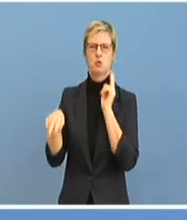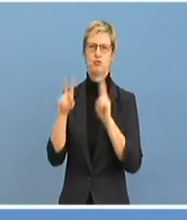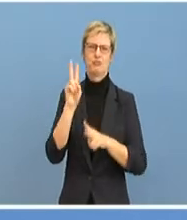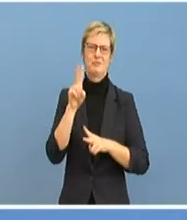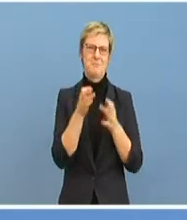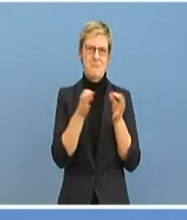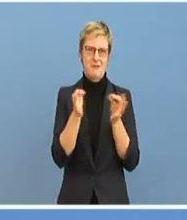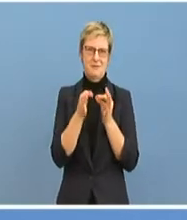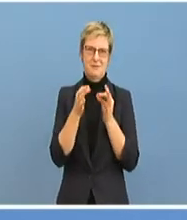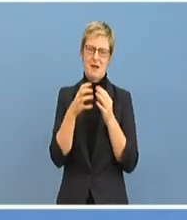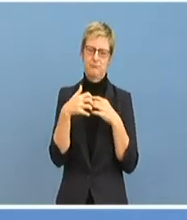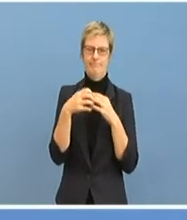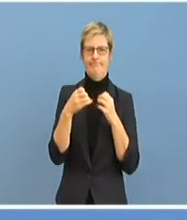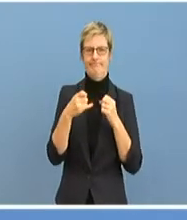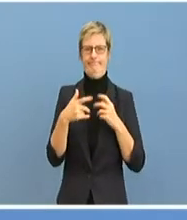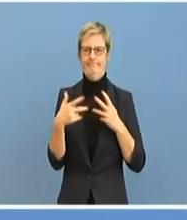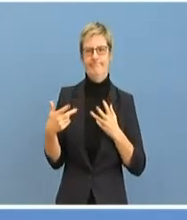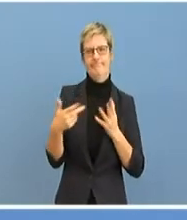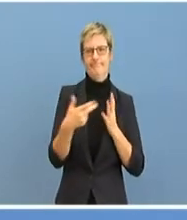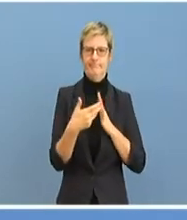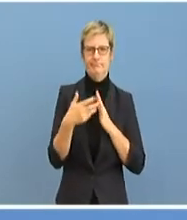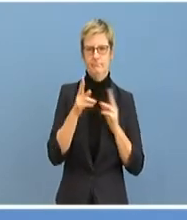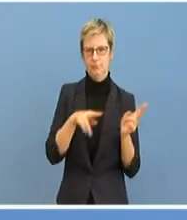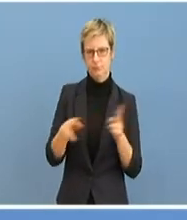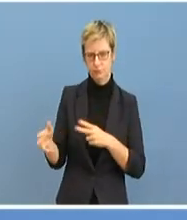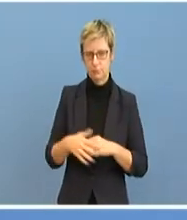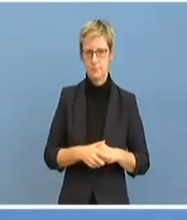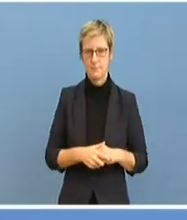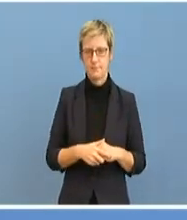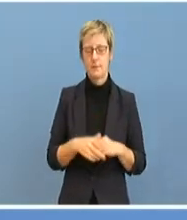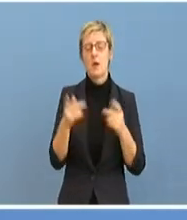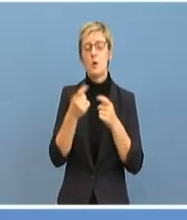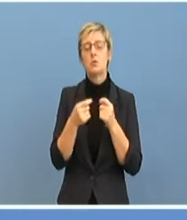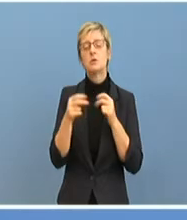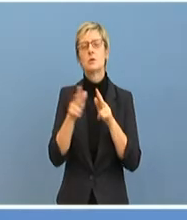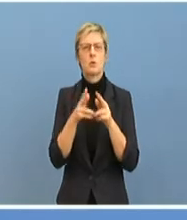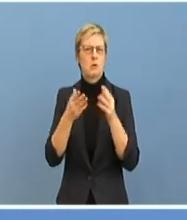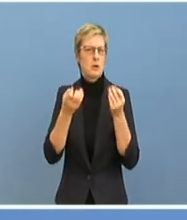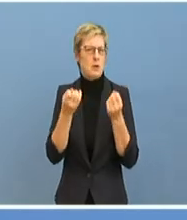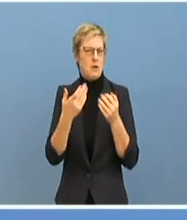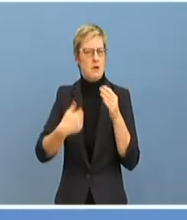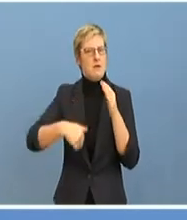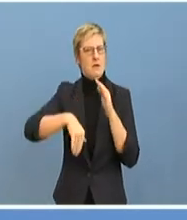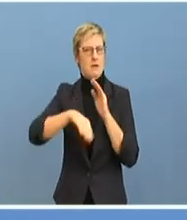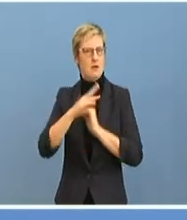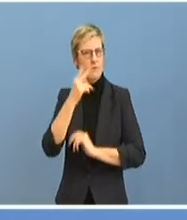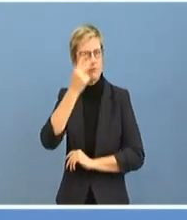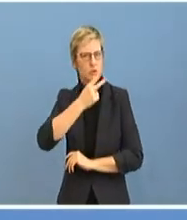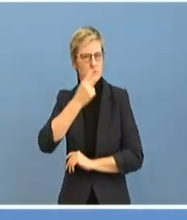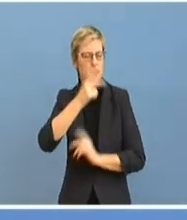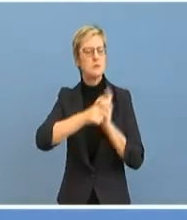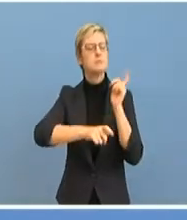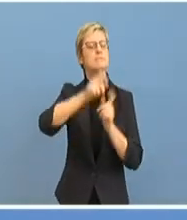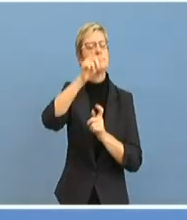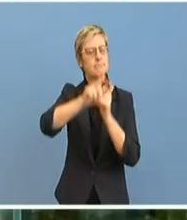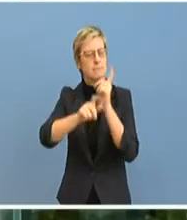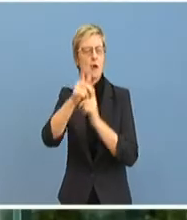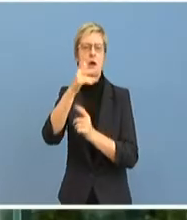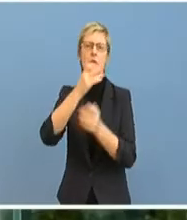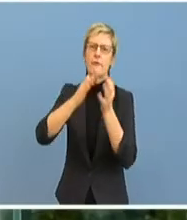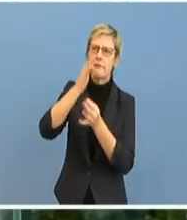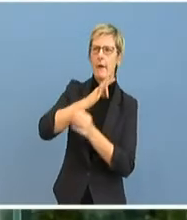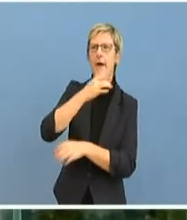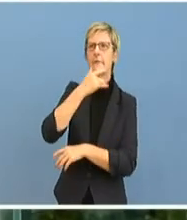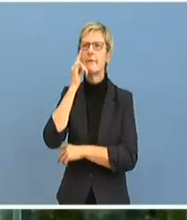Zweiten hat die Bundesregierung insgesamt Verständnis dafür, dass Bürger dazu Fragen haben und